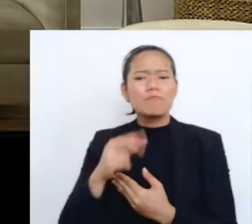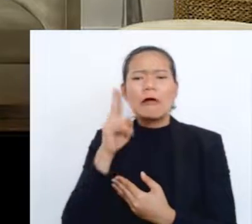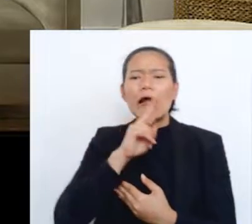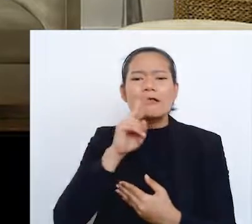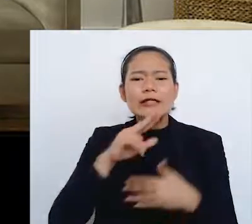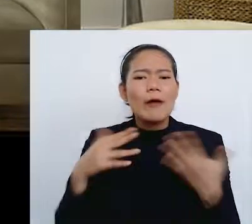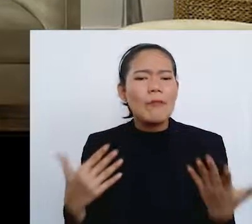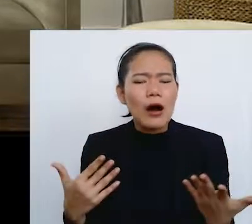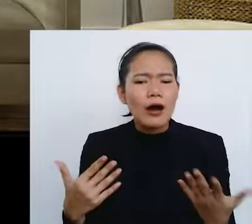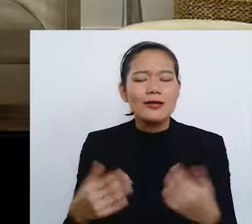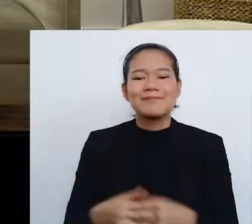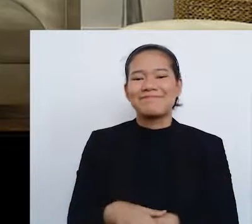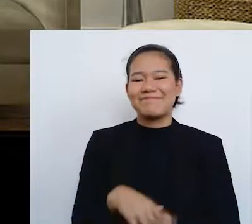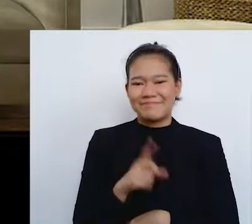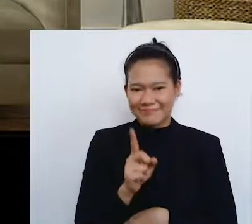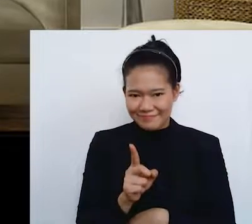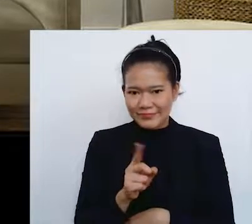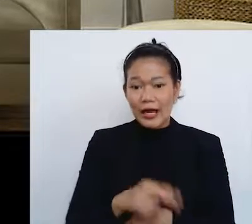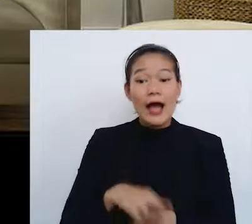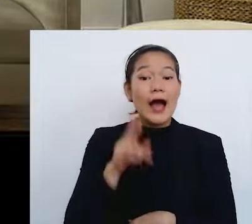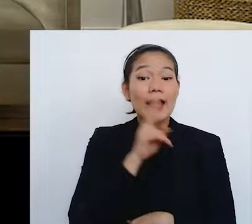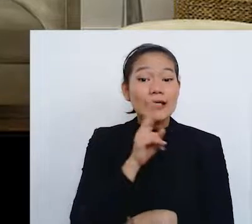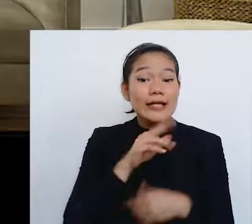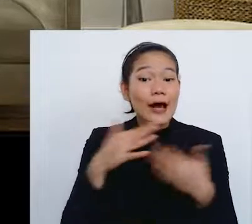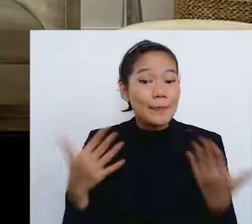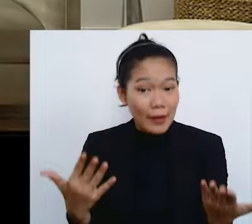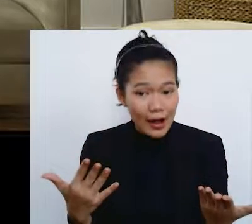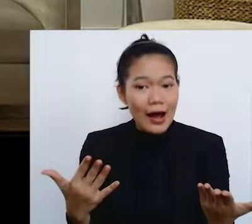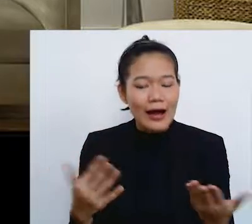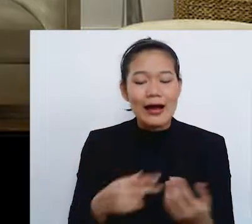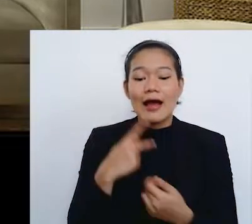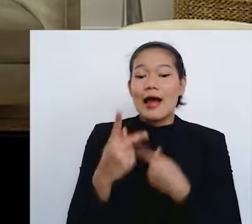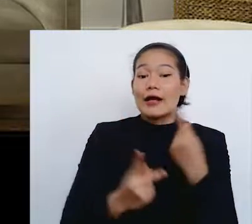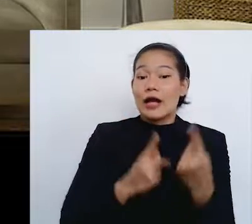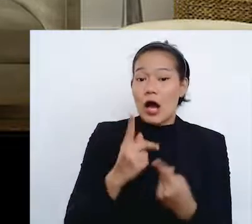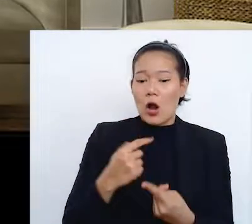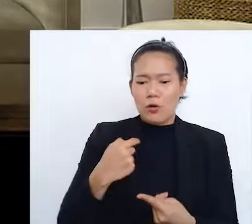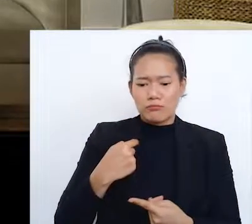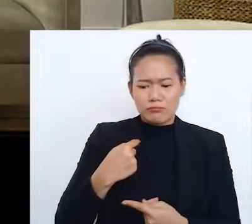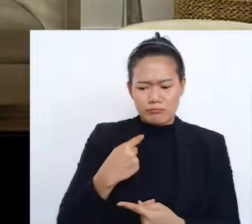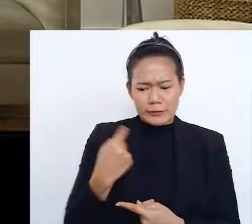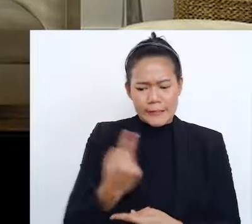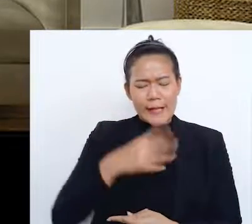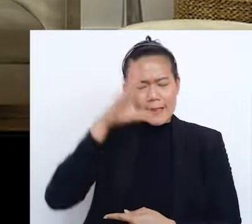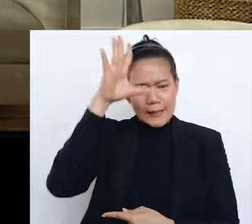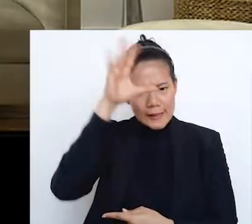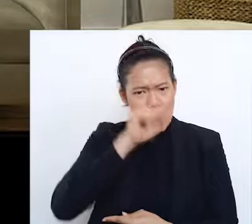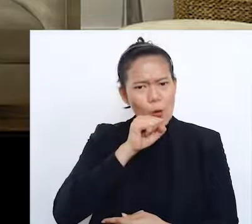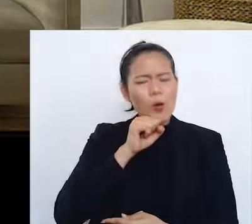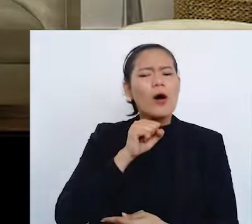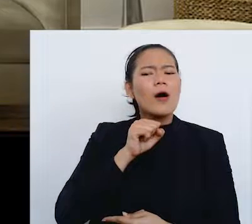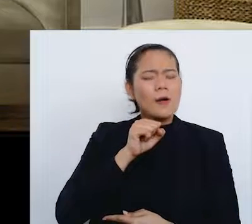Apakah rahasianya? Nah, saudaraku, rahasianya adalah kalau kita tahu